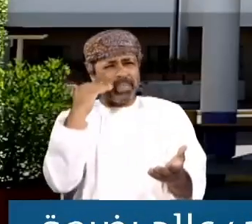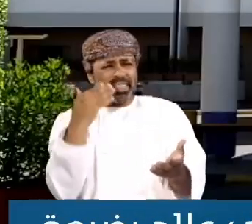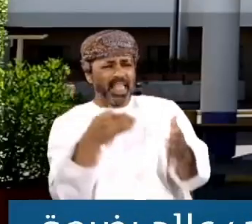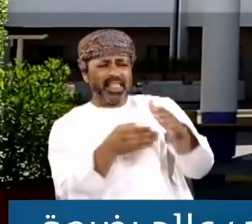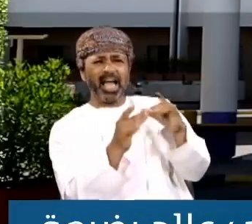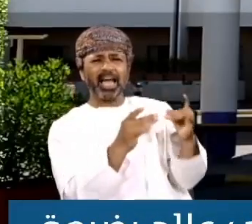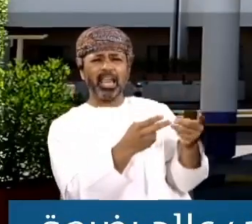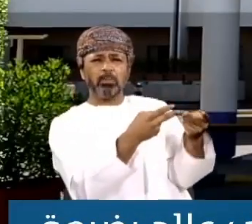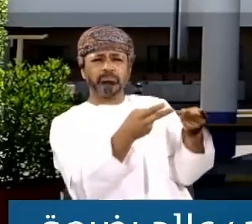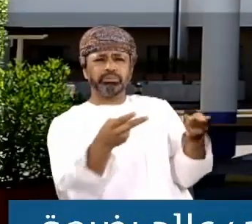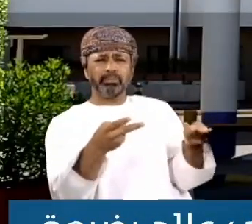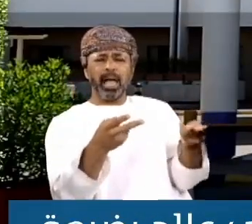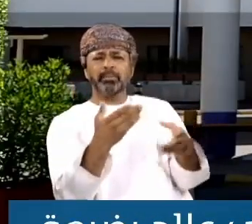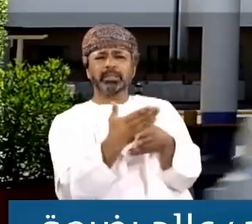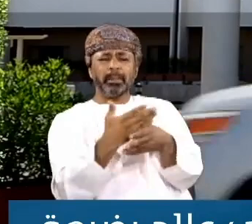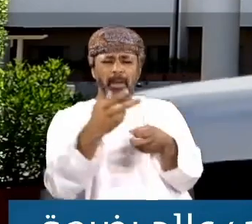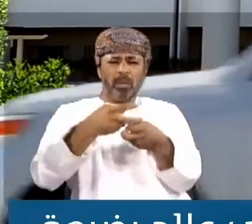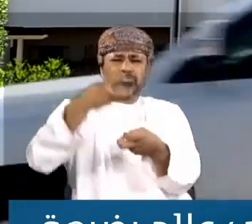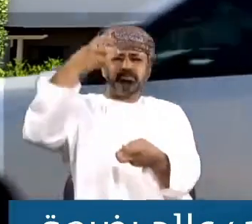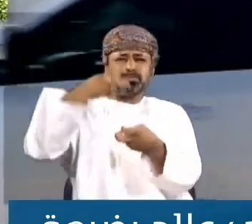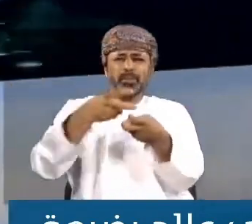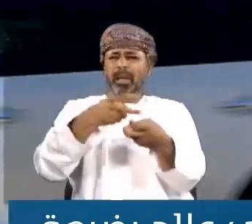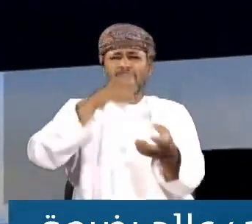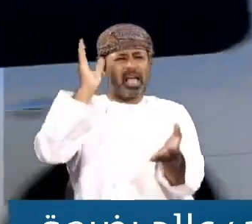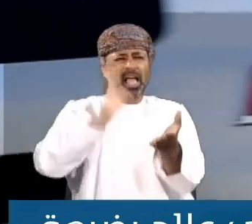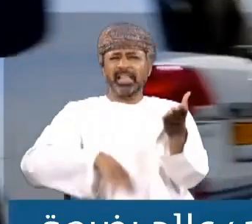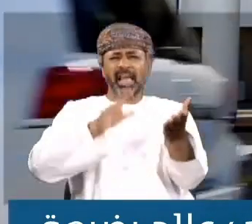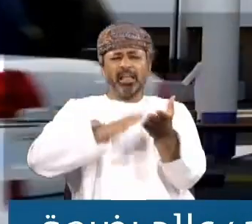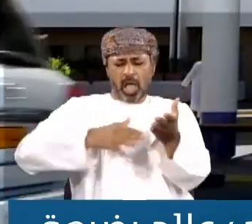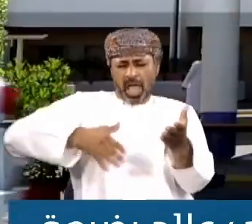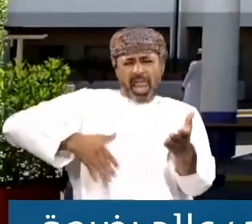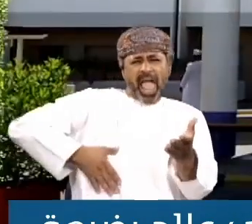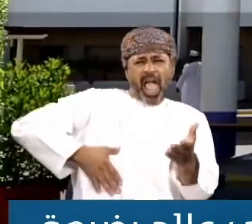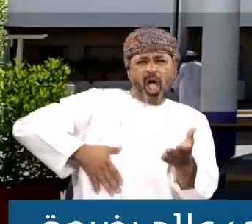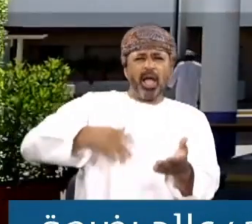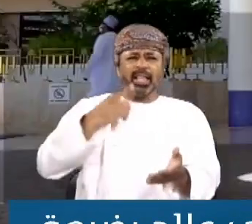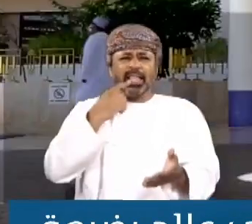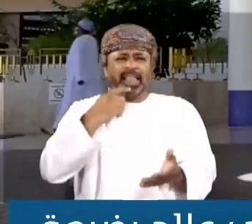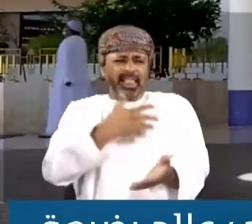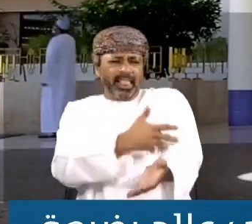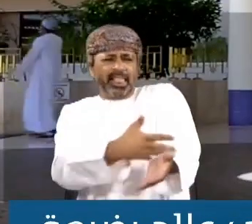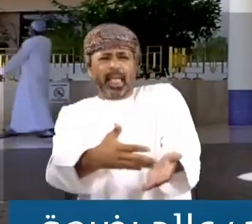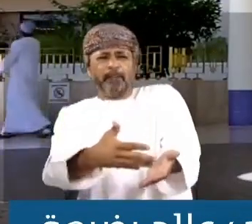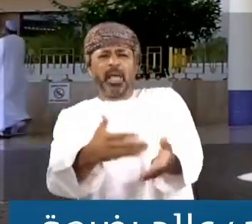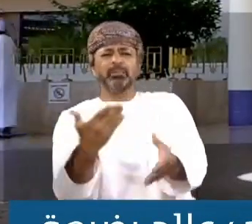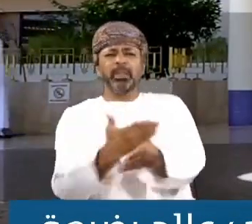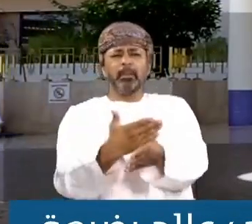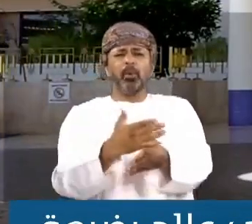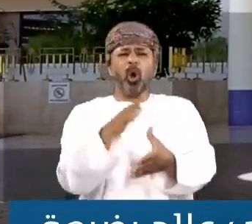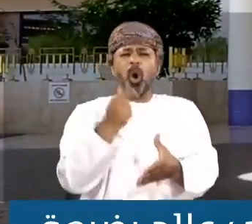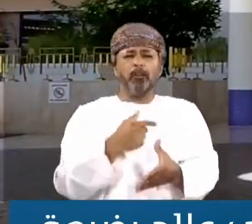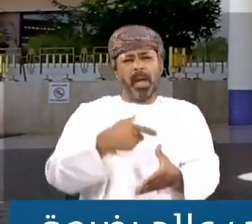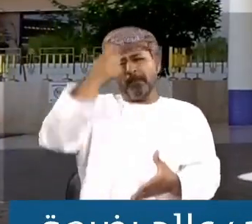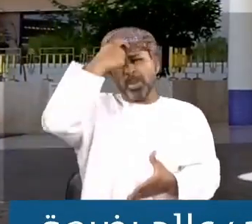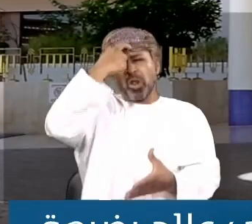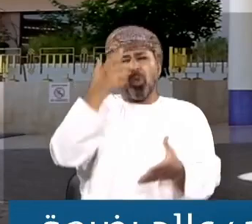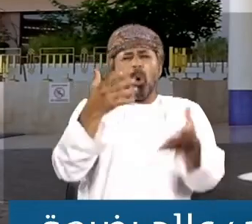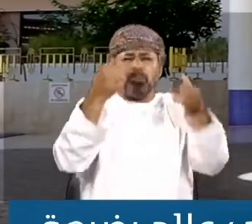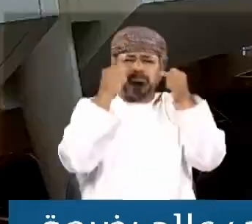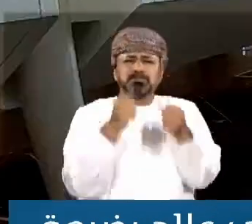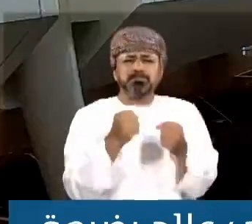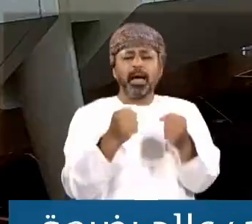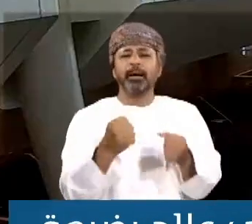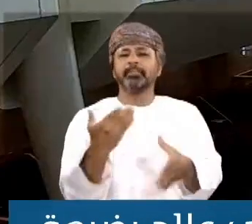التي أصيبت بالتهاب جرثومي حاد في الرئة والدم، تسبب في تدهور حالتها الصحية،